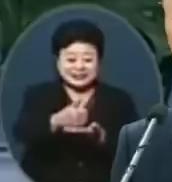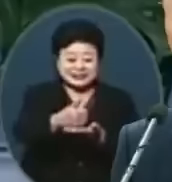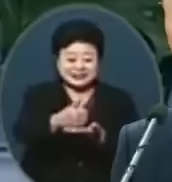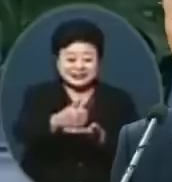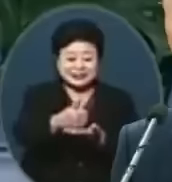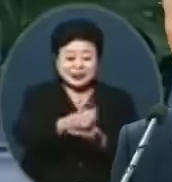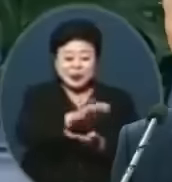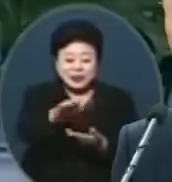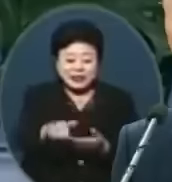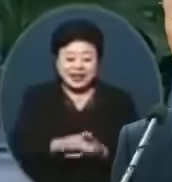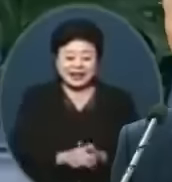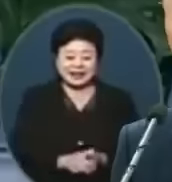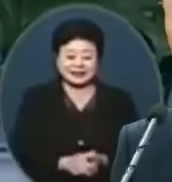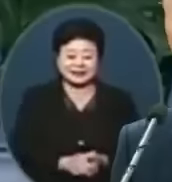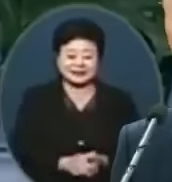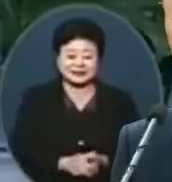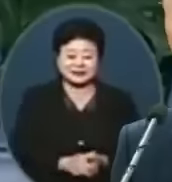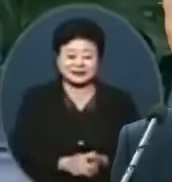우리가